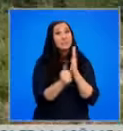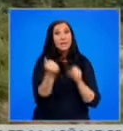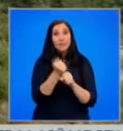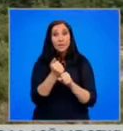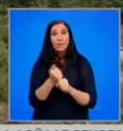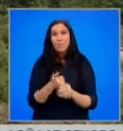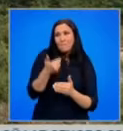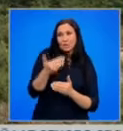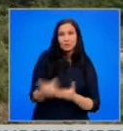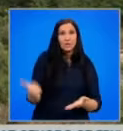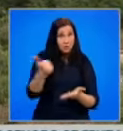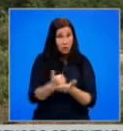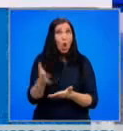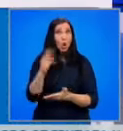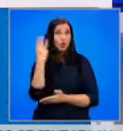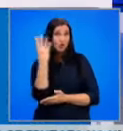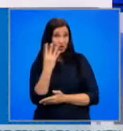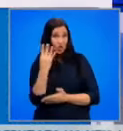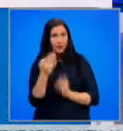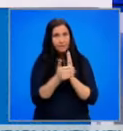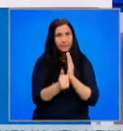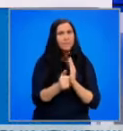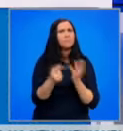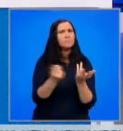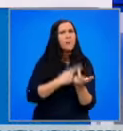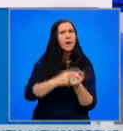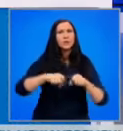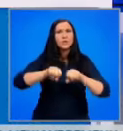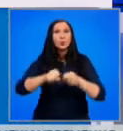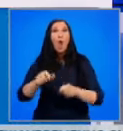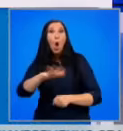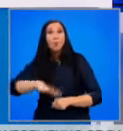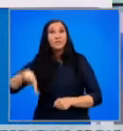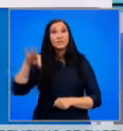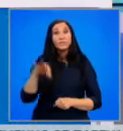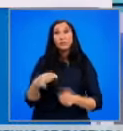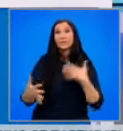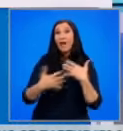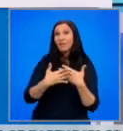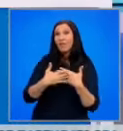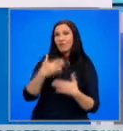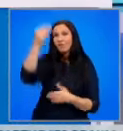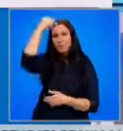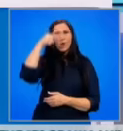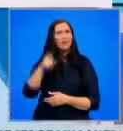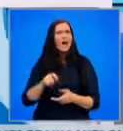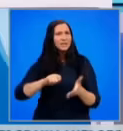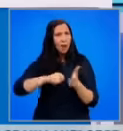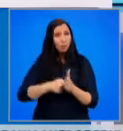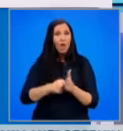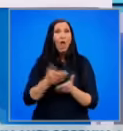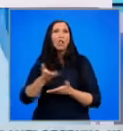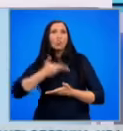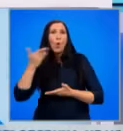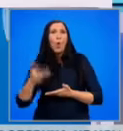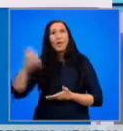бъдат назначени още 4. Редица нарушения в обществените поръчки в затворите у нас. Това е заключението на